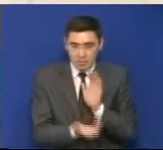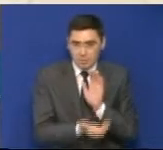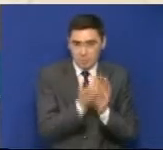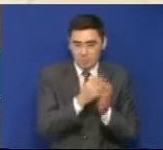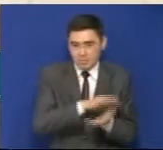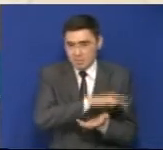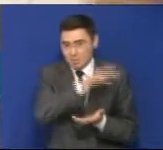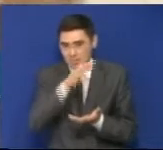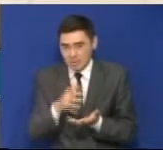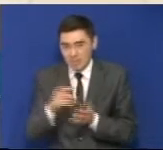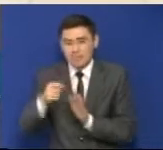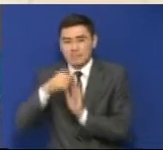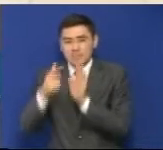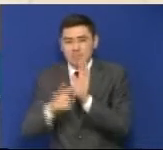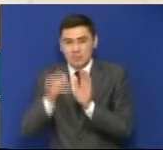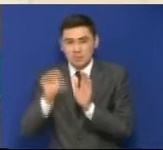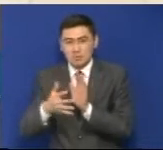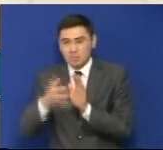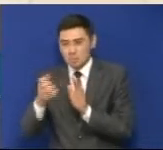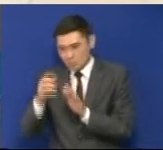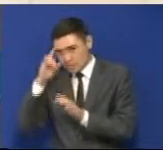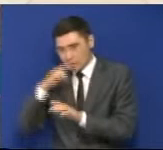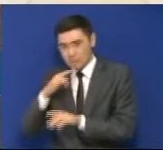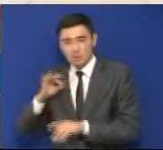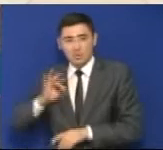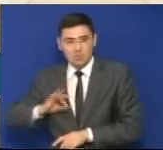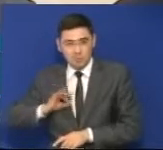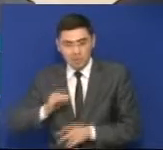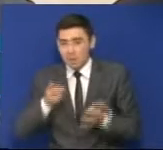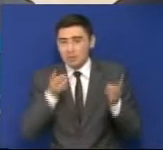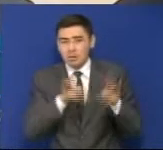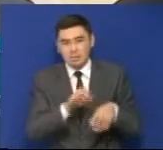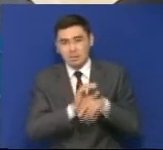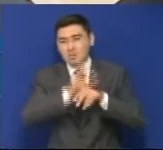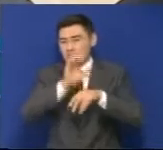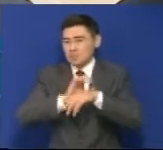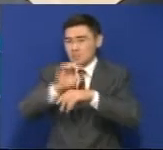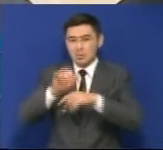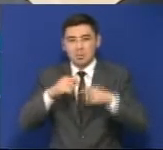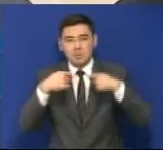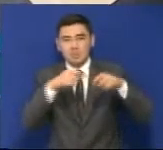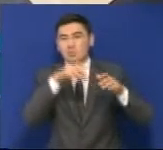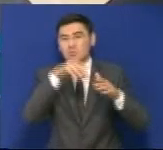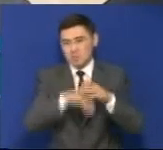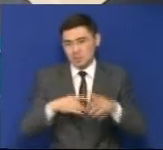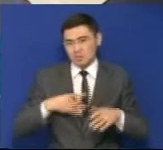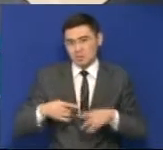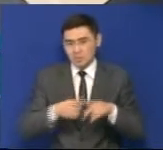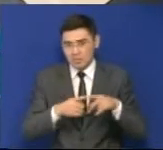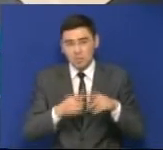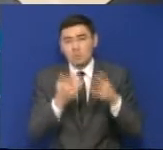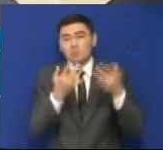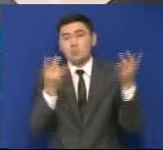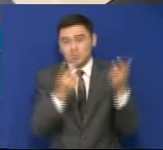17,5 ішкі нарыққа пайдаланатын болады. Басқасын бәрі экспортқа кетеді. Сондықтан қанша керек болса,